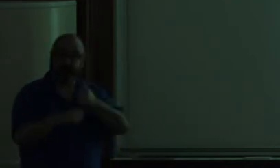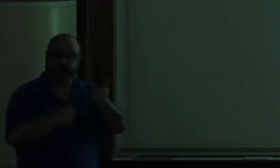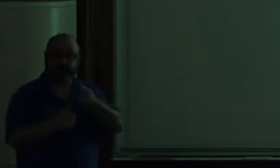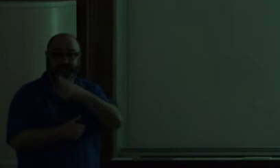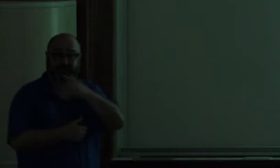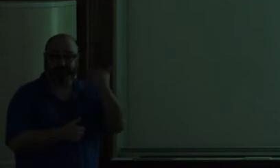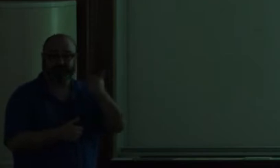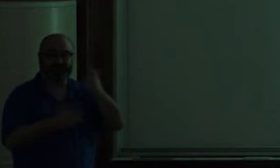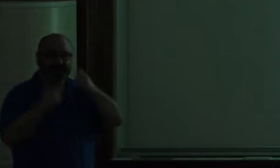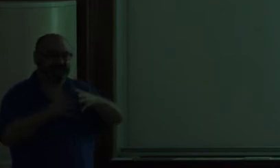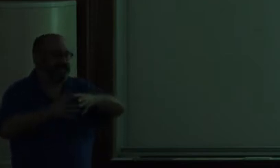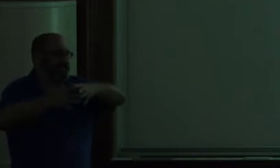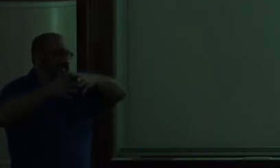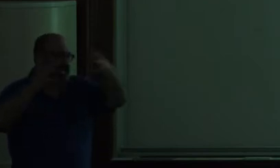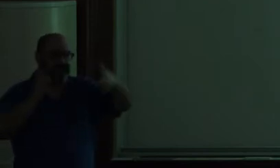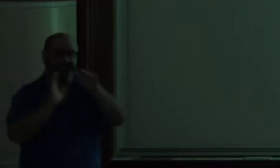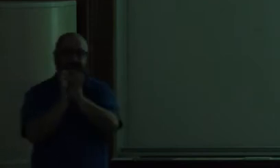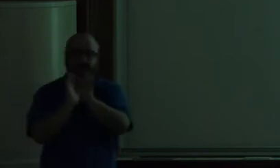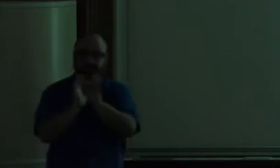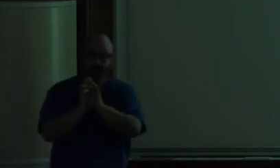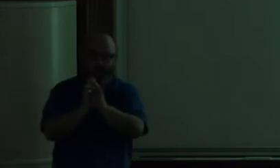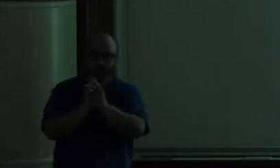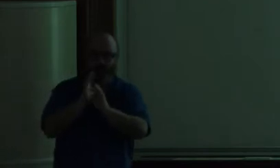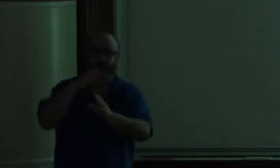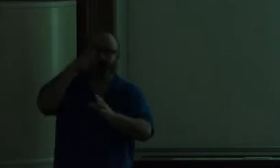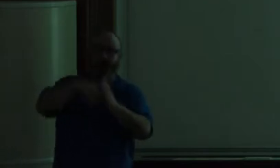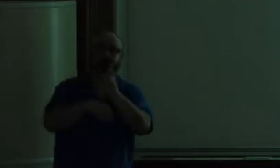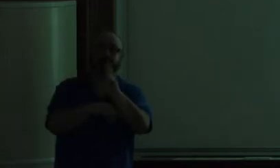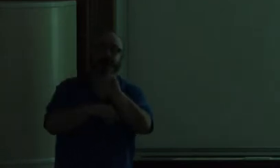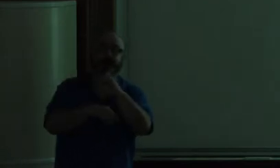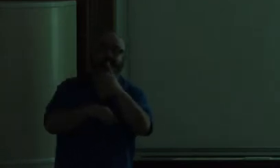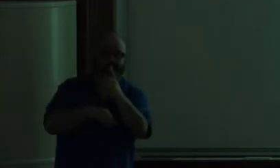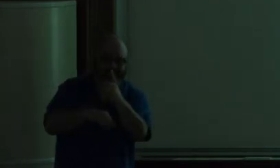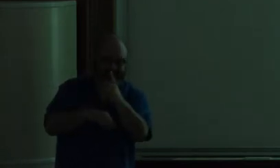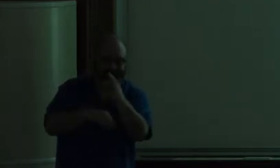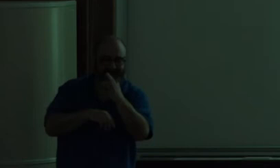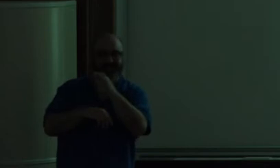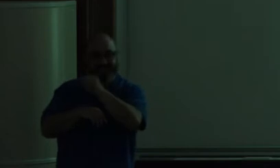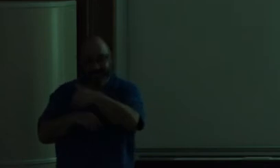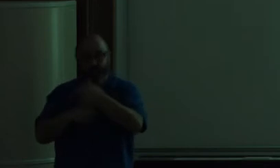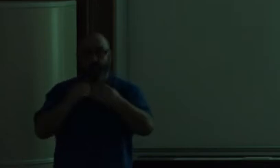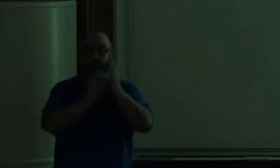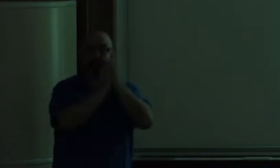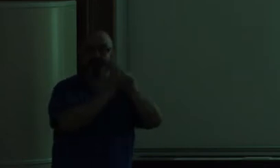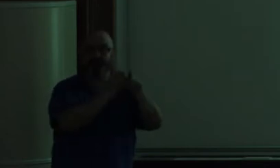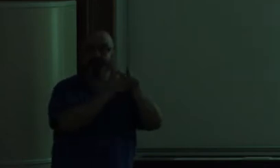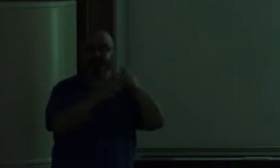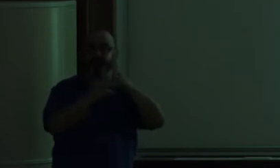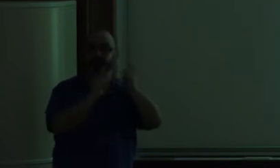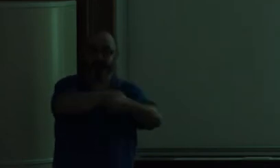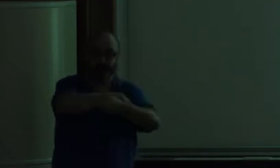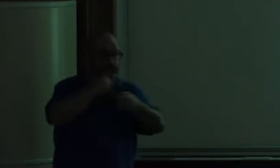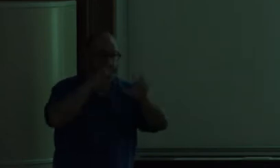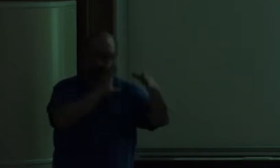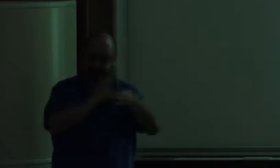sympathique. Et en fait, vous avez énormément de fonctions qui sont soit dans les bulletins, soit dans la librairie standard de Python, qui sont pensées juste pour fonctionner sur